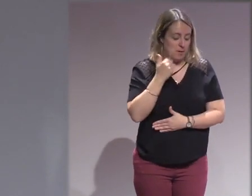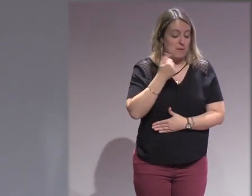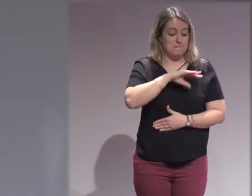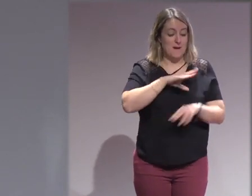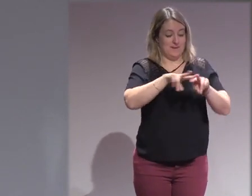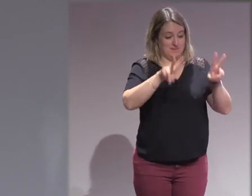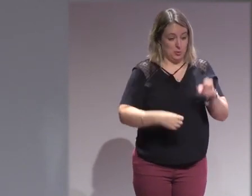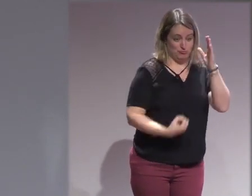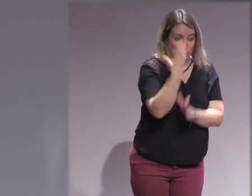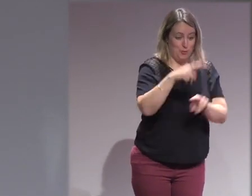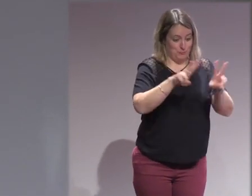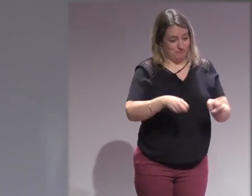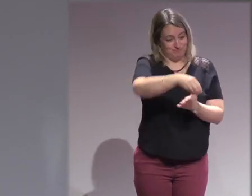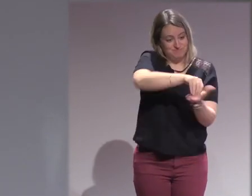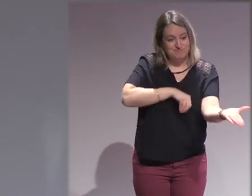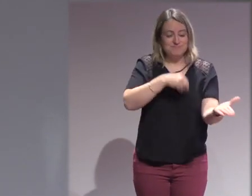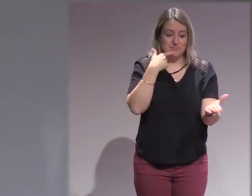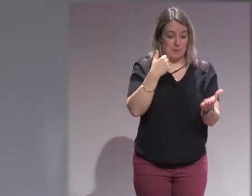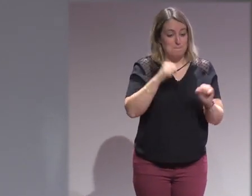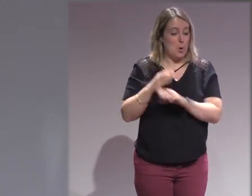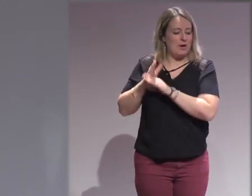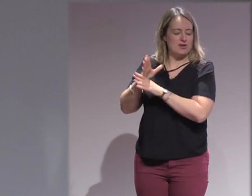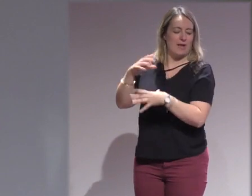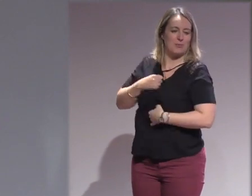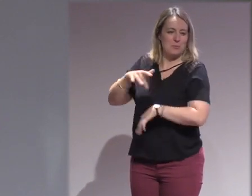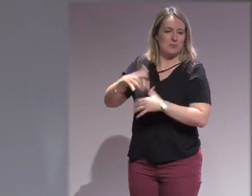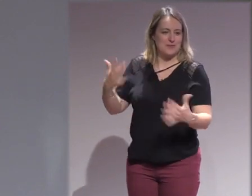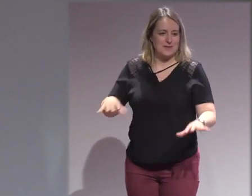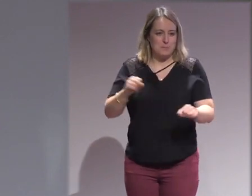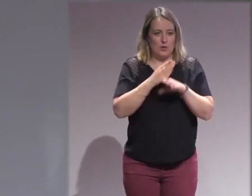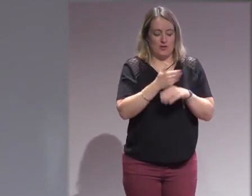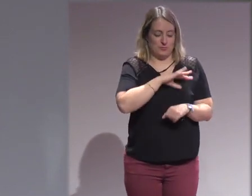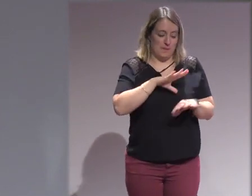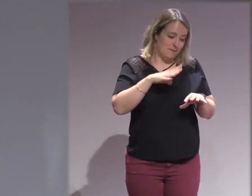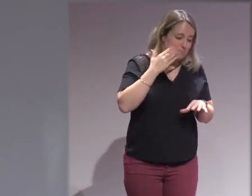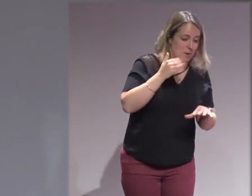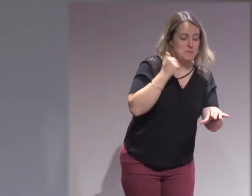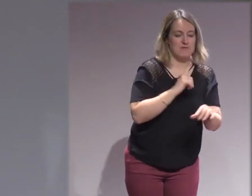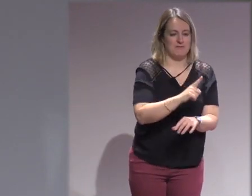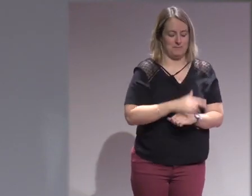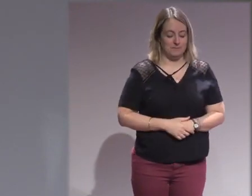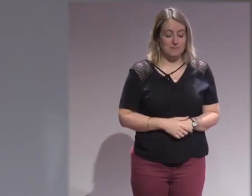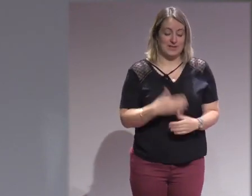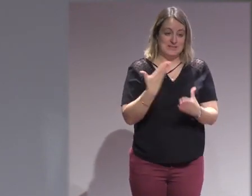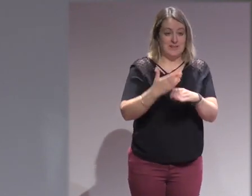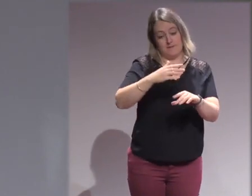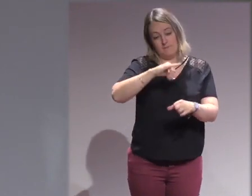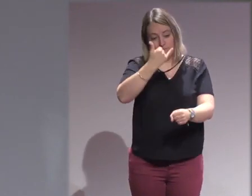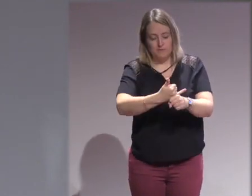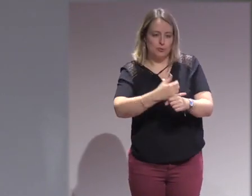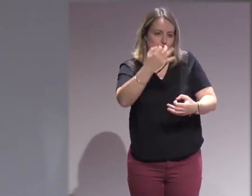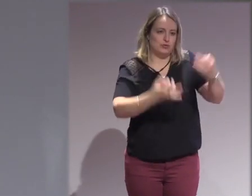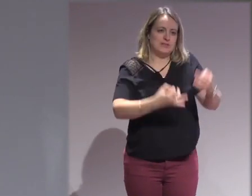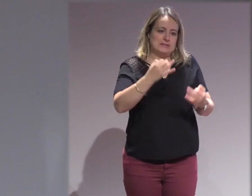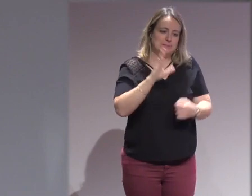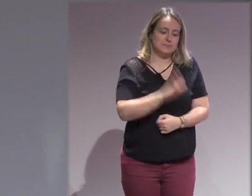cacher leur adoption. C'est de là qu'est née la fiction juridique. Et donc pour moi, c'est vraiment important d'arriver à faire disparaître cette notion que la famille, ça ne peut